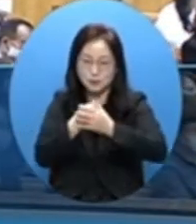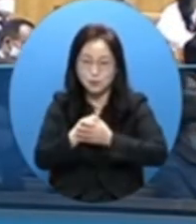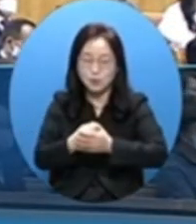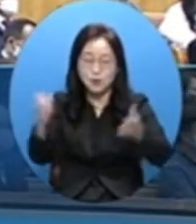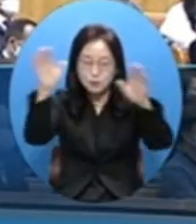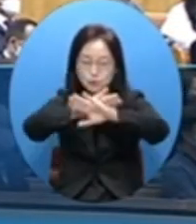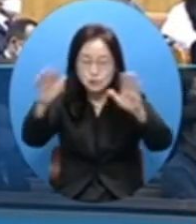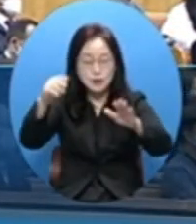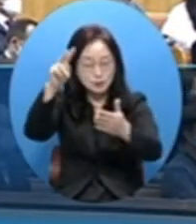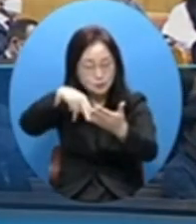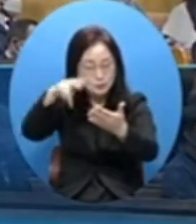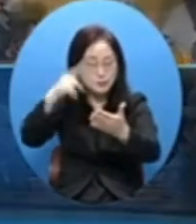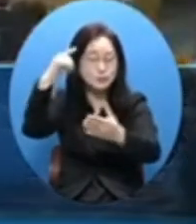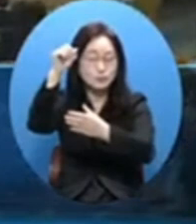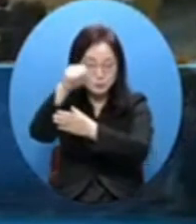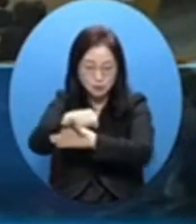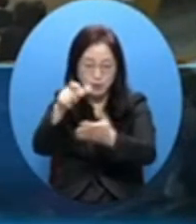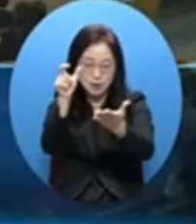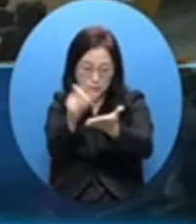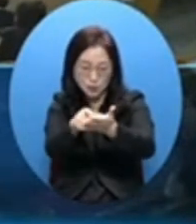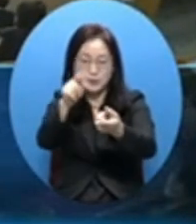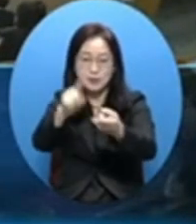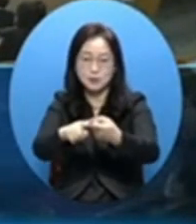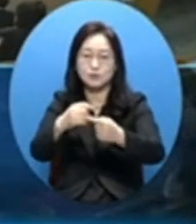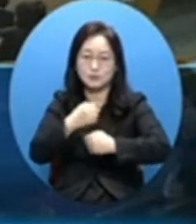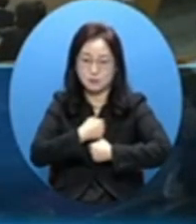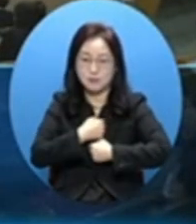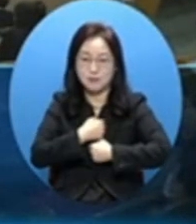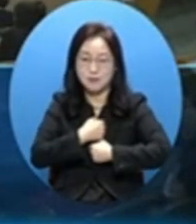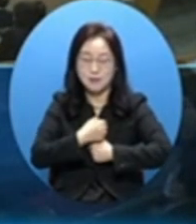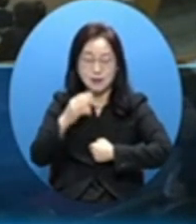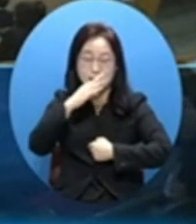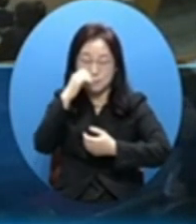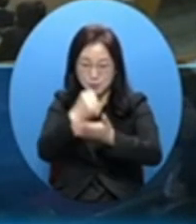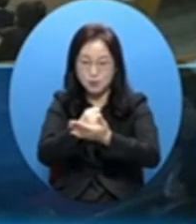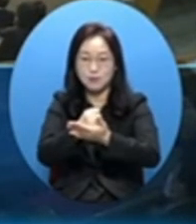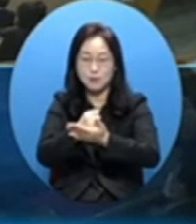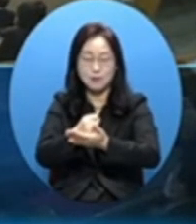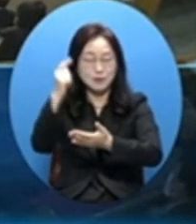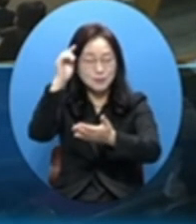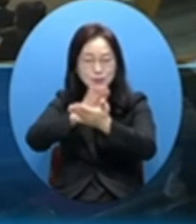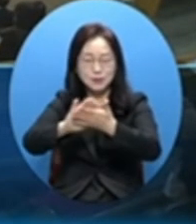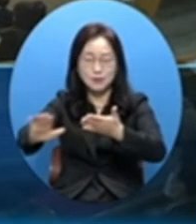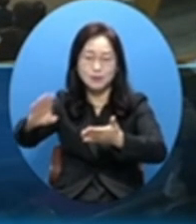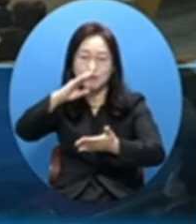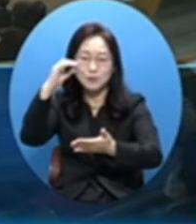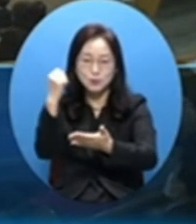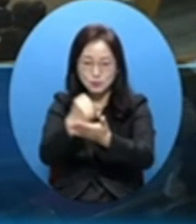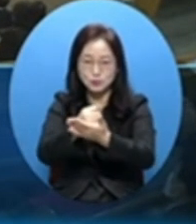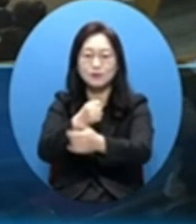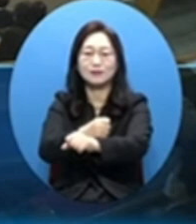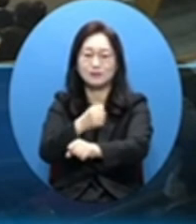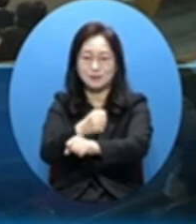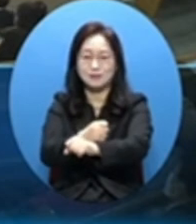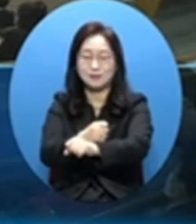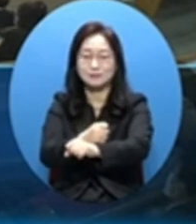것을 묵상하여 그 안에 기록된 대로 다 지켜 행하라. 그러면 내 길이 평탄하게 될 것이며 내가 형통하리라.